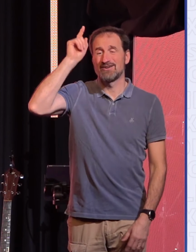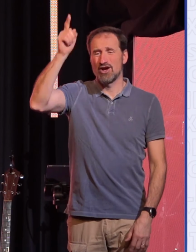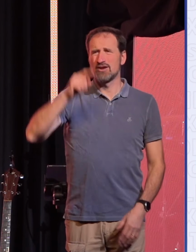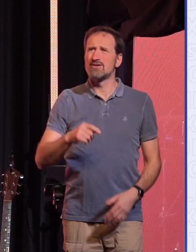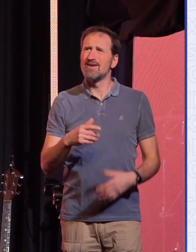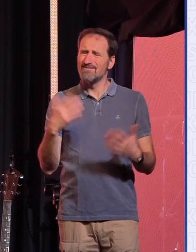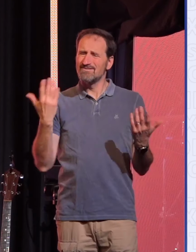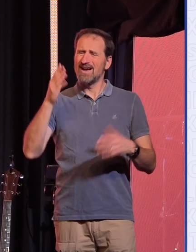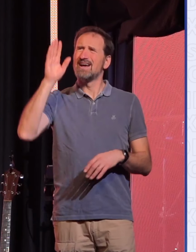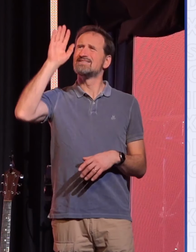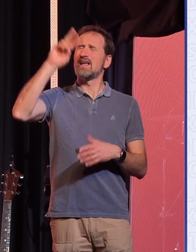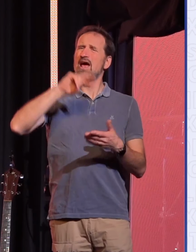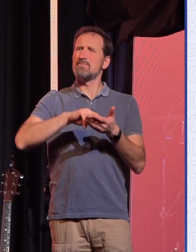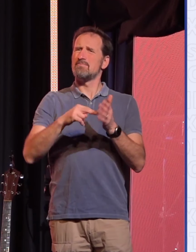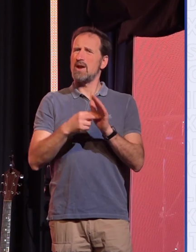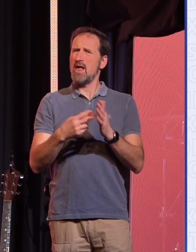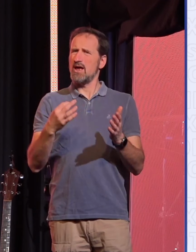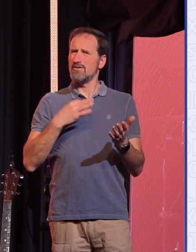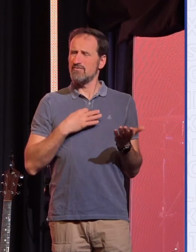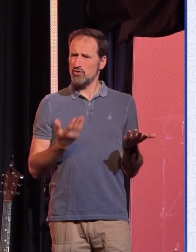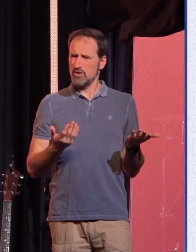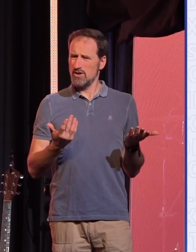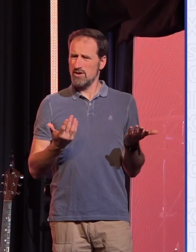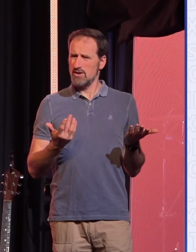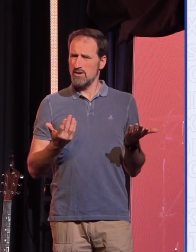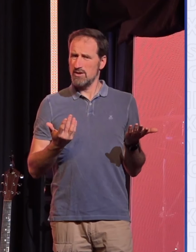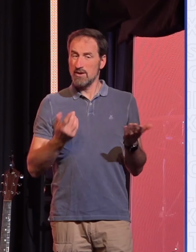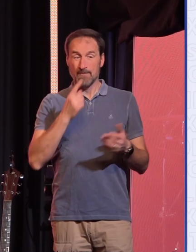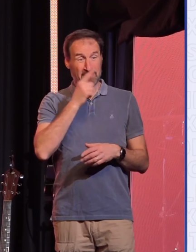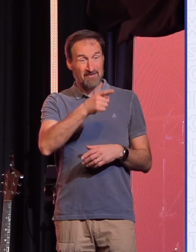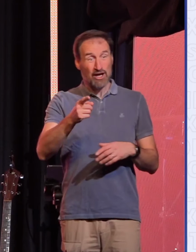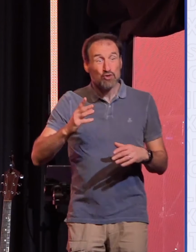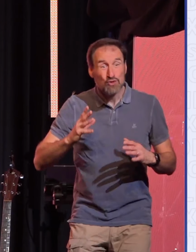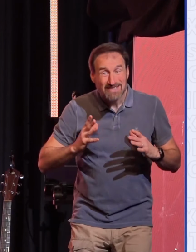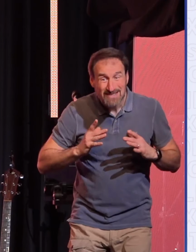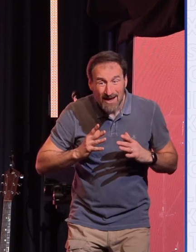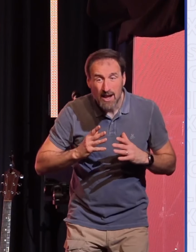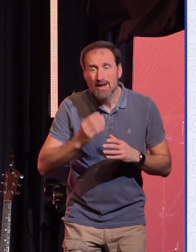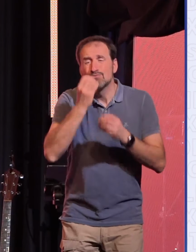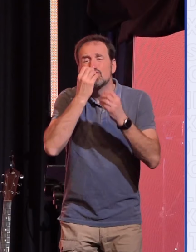sollst? Wenn du Single bist, hast du richtig viel Zeit, um das rauszufinden.